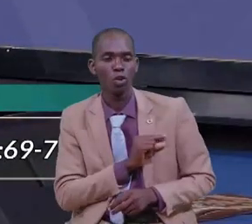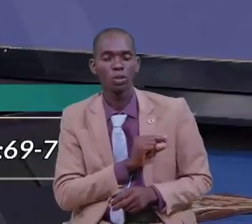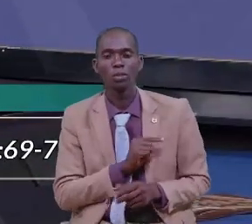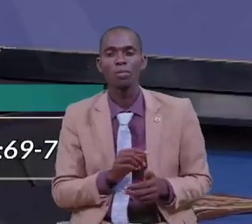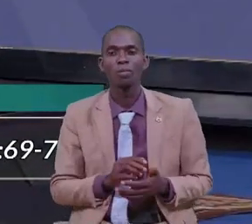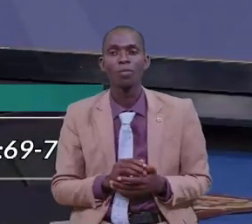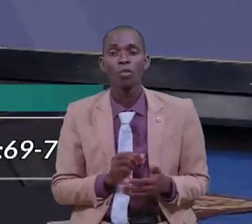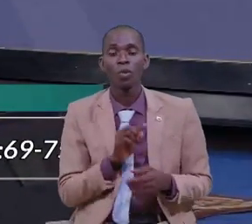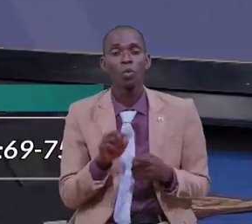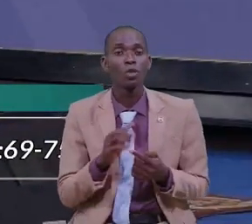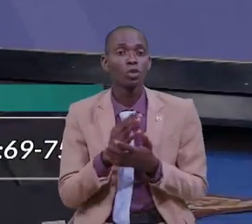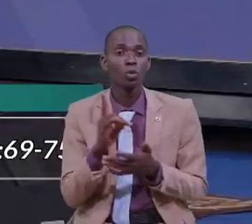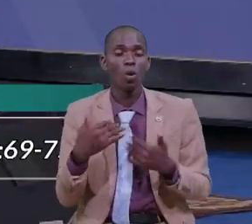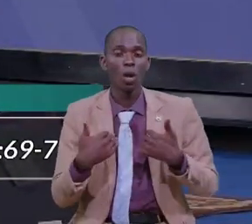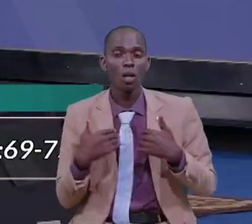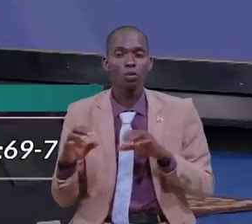chose,